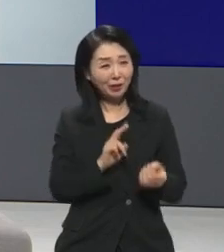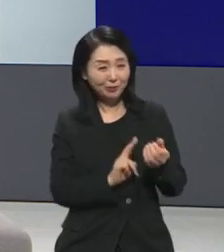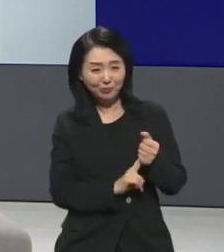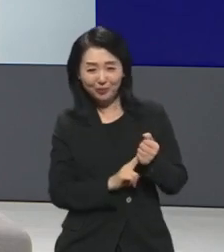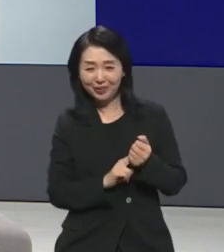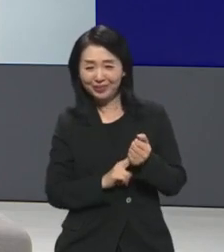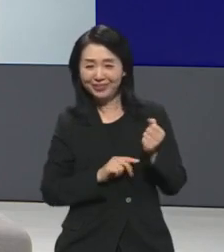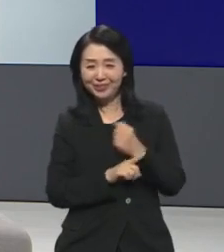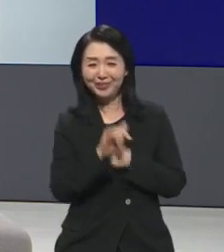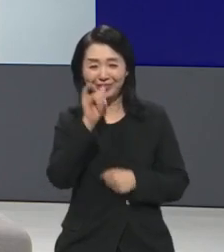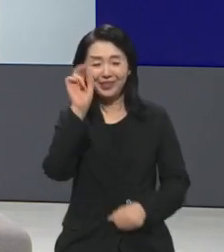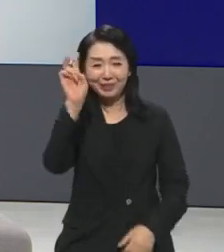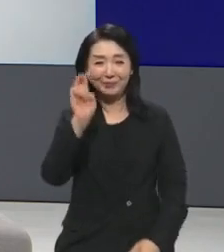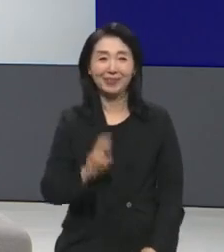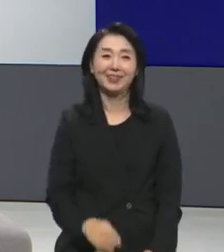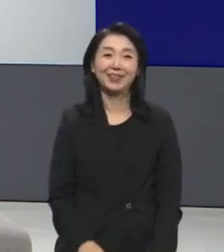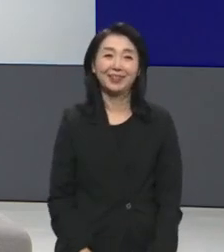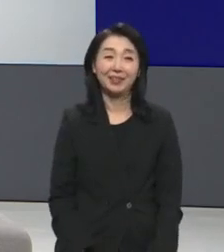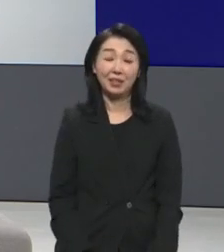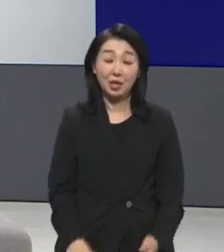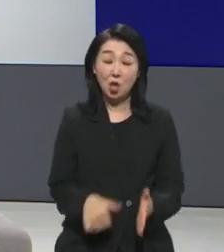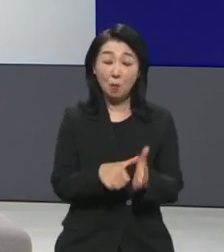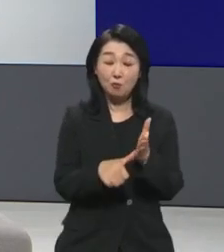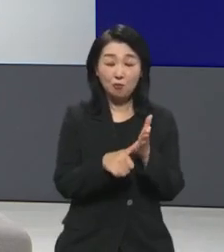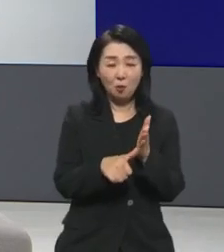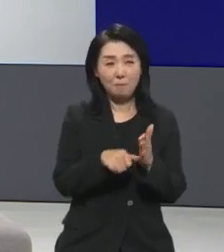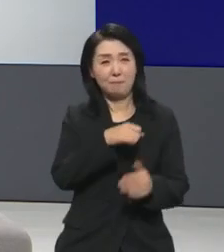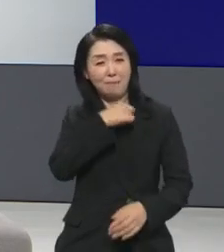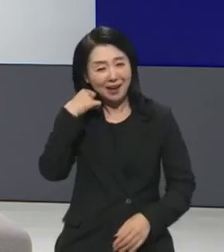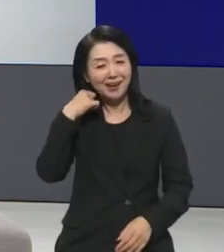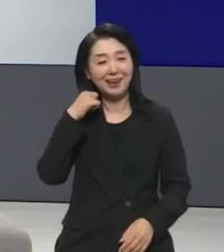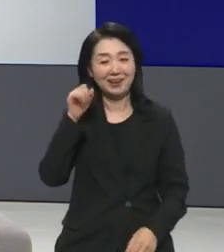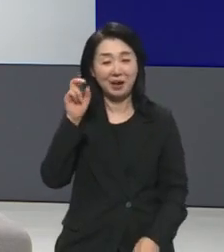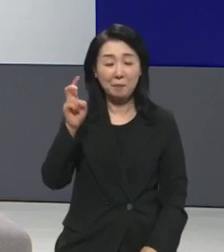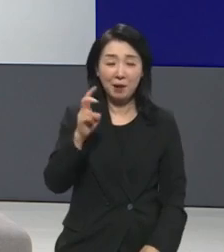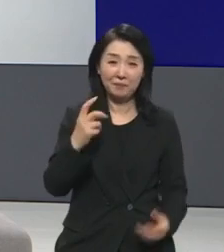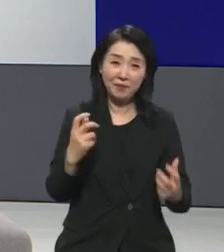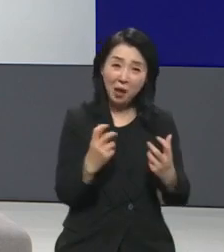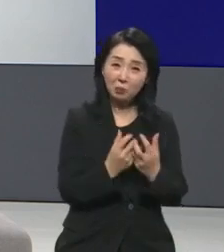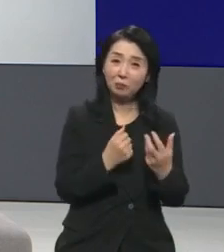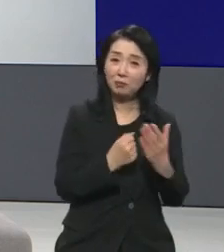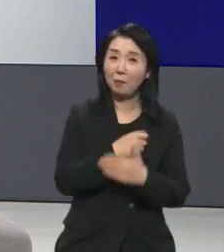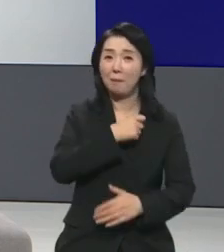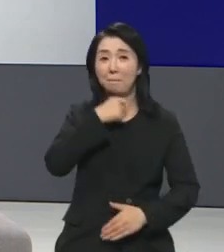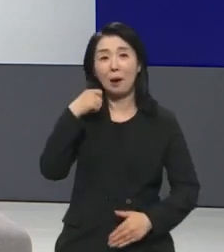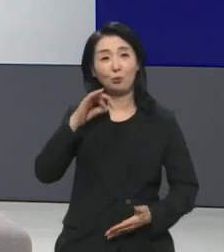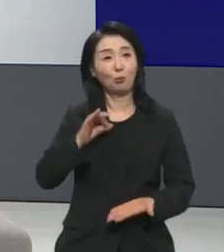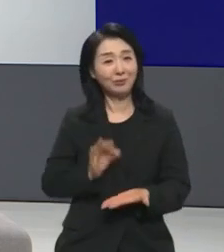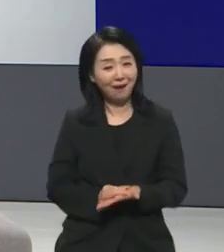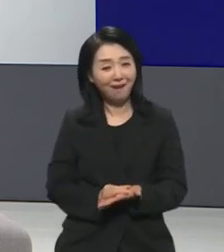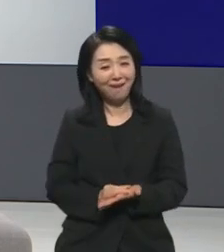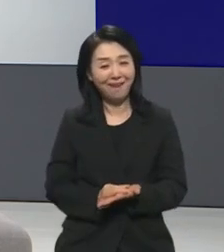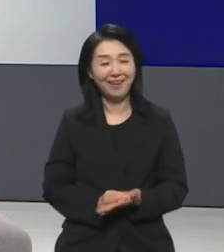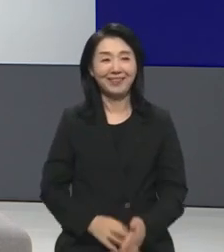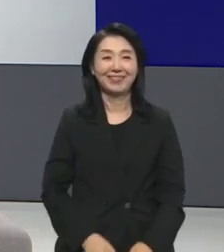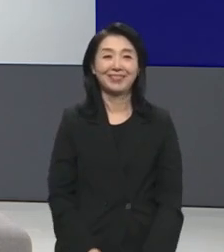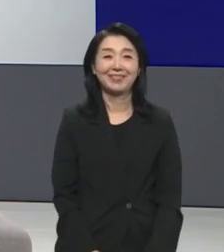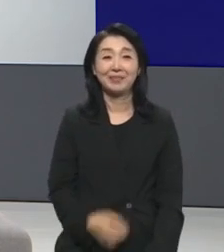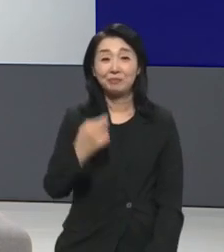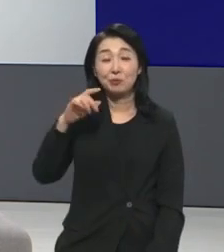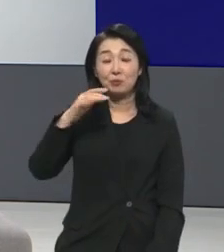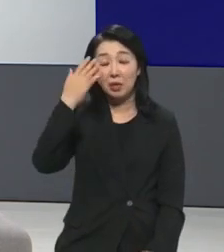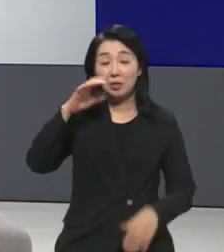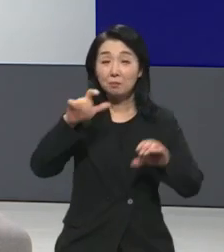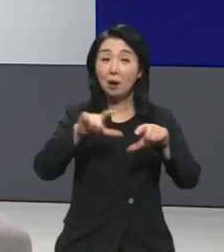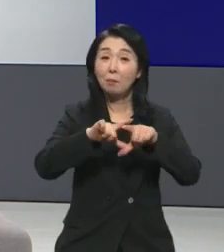있겠죠. 있습니다. 예. 제품 경쟁력이 있어서겠죠. 냉동인데도 맛있고 가격도 저렴해서입니다. 미국에서